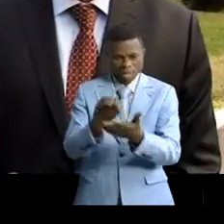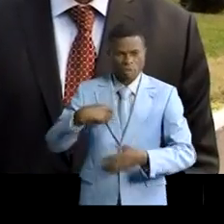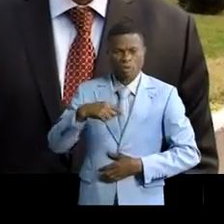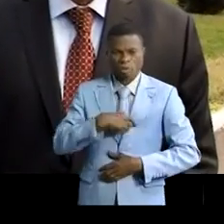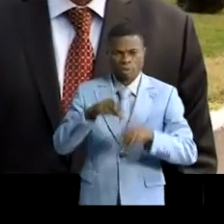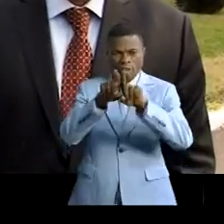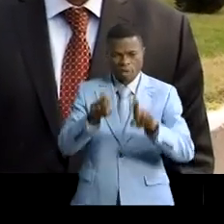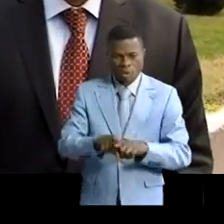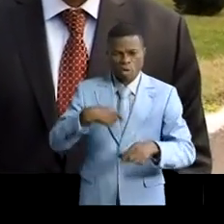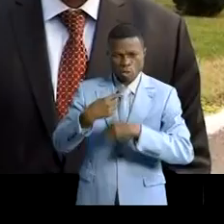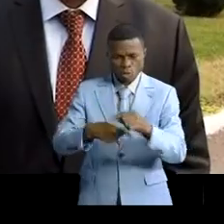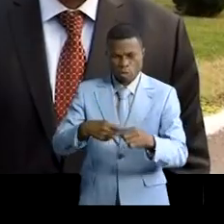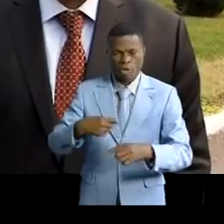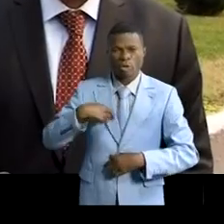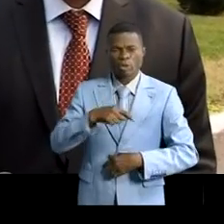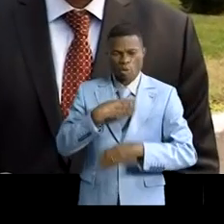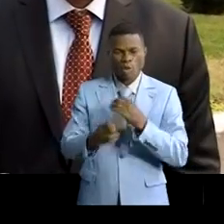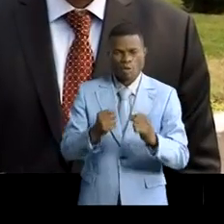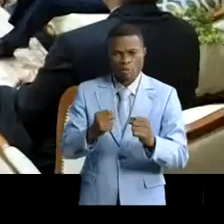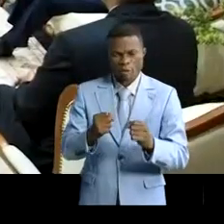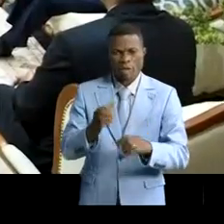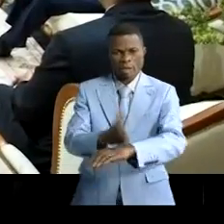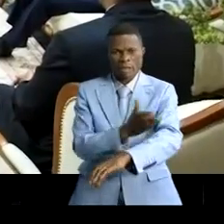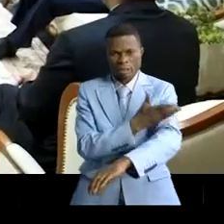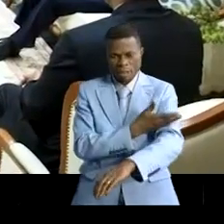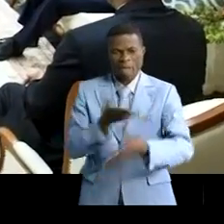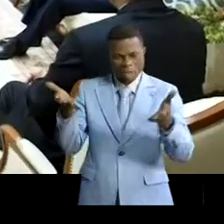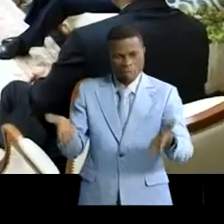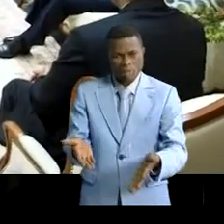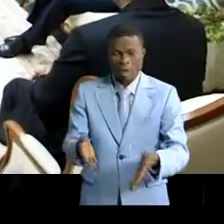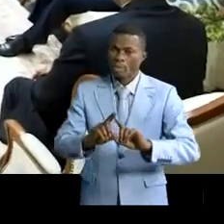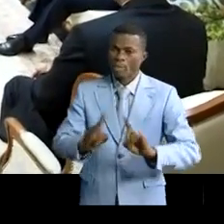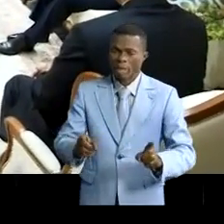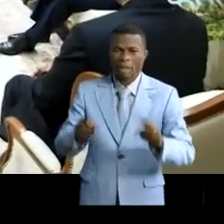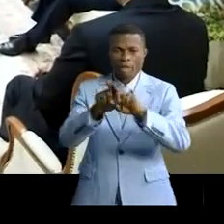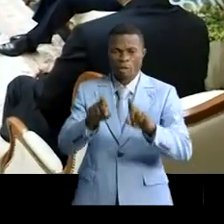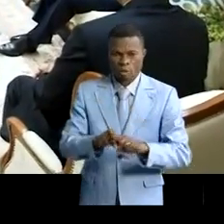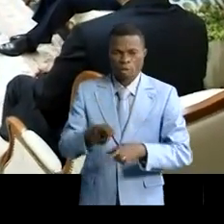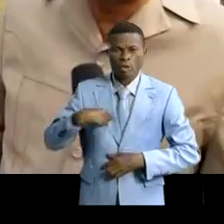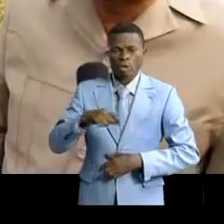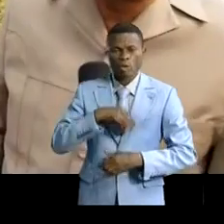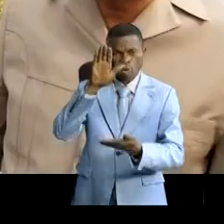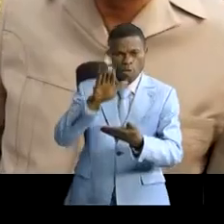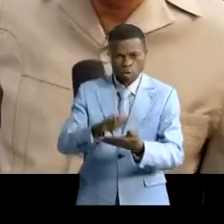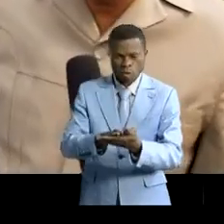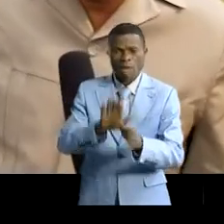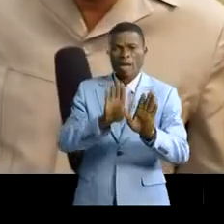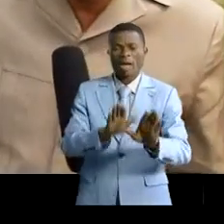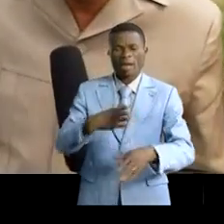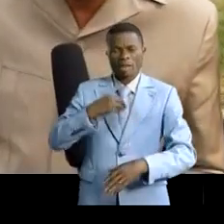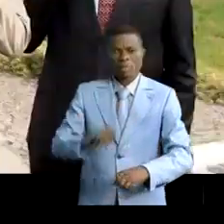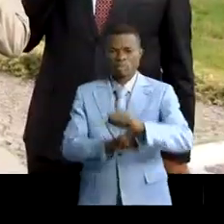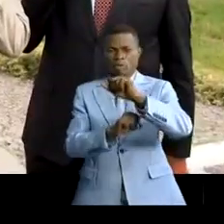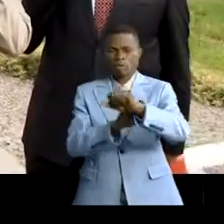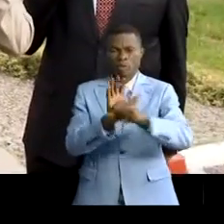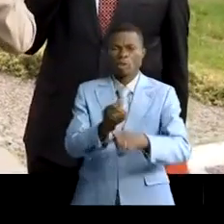sommes en train de faire en sorte que la croissance soit là, mais que aussi qu'on réduise la dépendance par rapport à